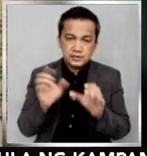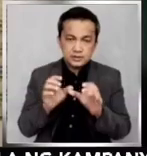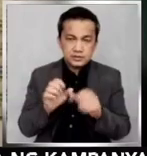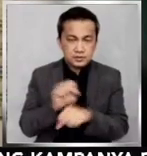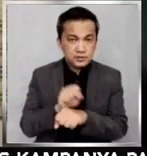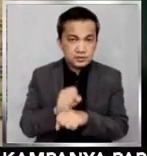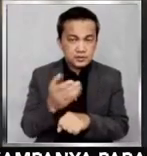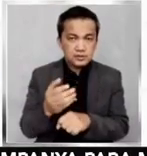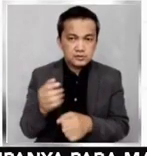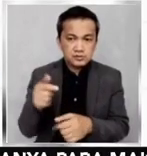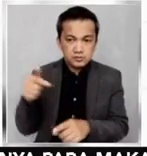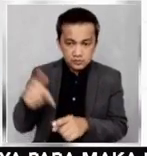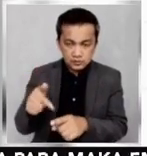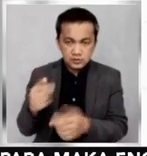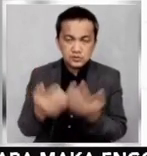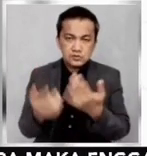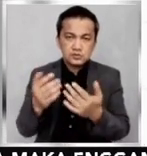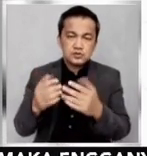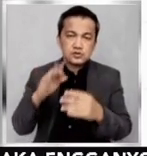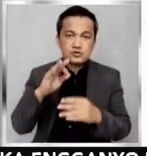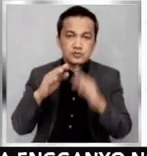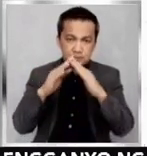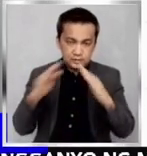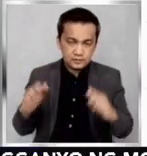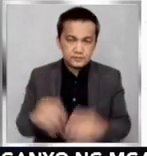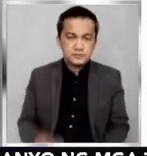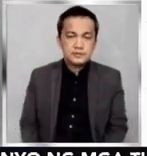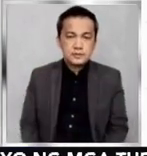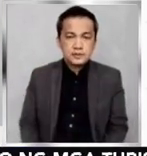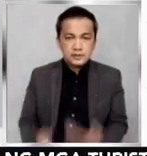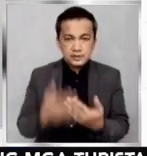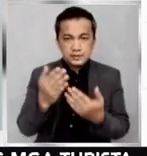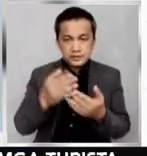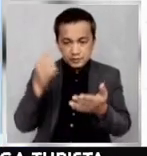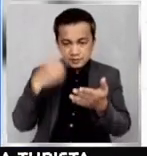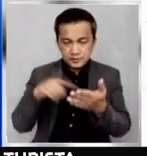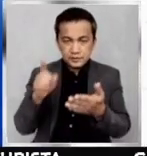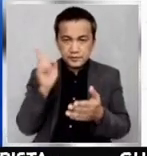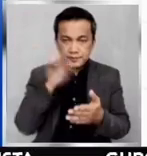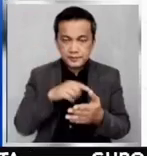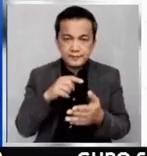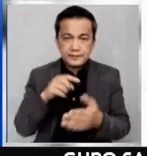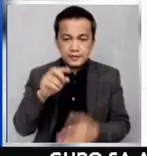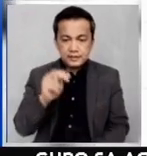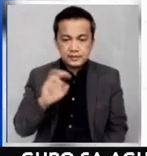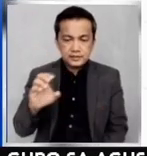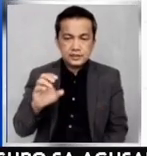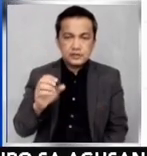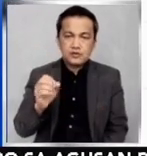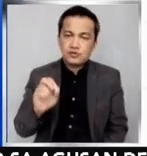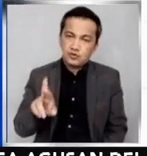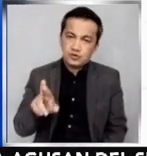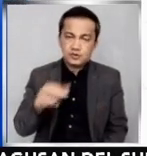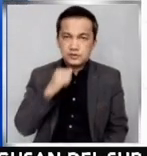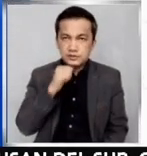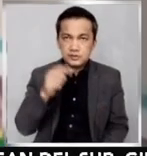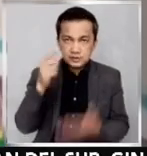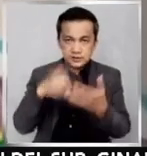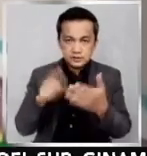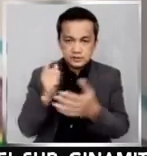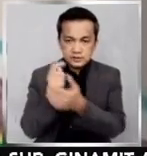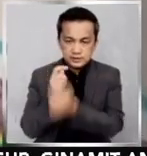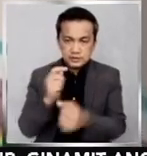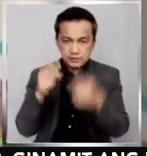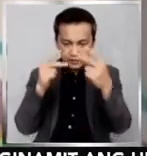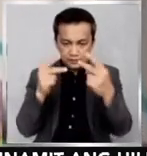mo yung factory mo. Madali rin daw maberipika ng employer kung peke ang NC o hindi sa pag-check sa TESDA website.